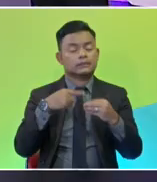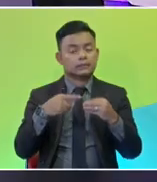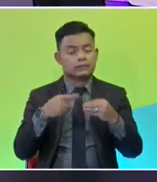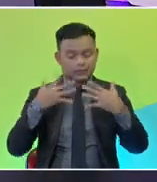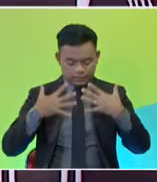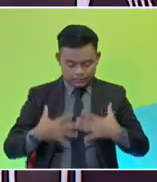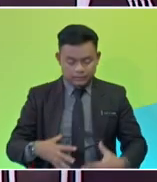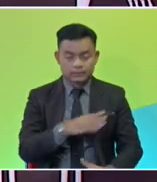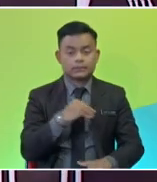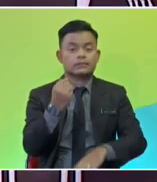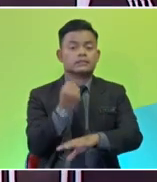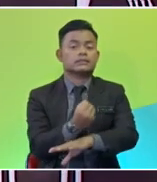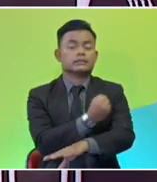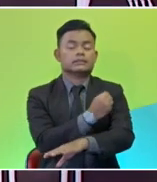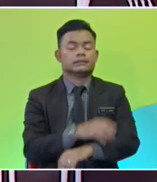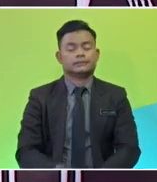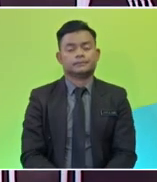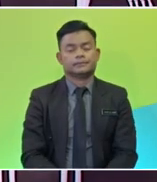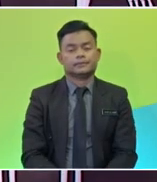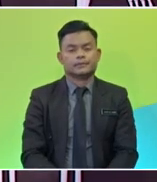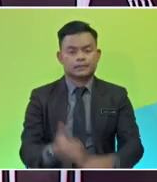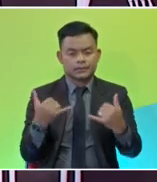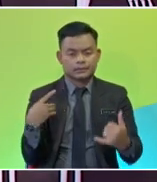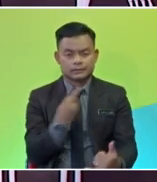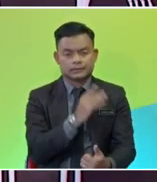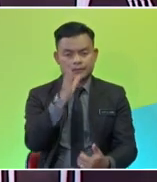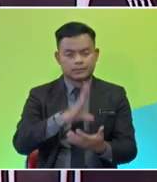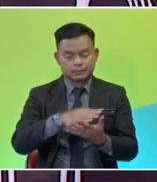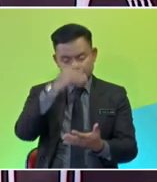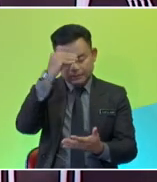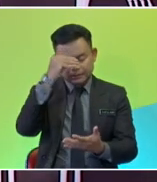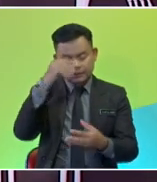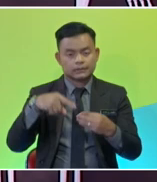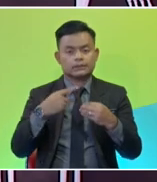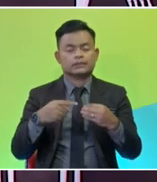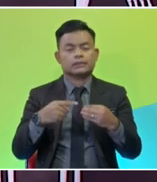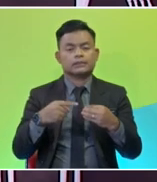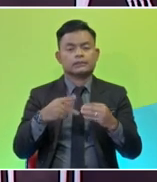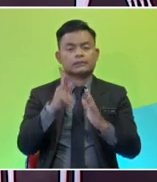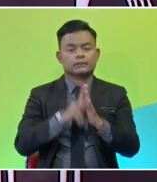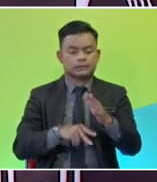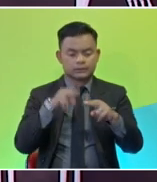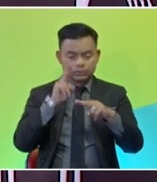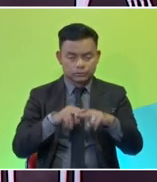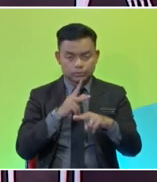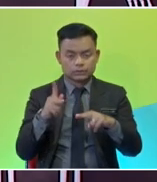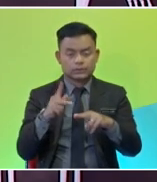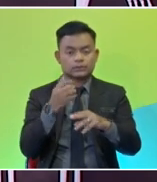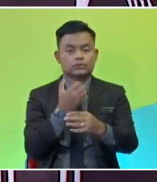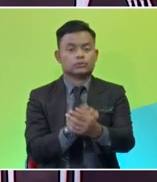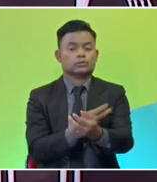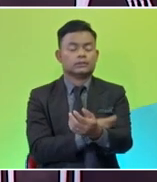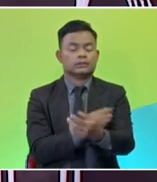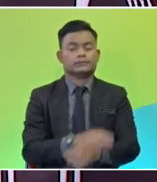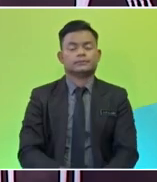kita akan belajar dahulu terbaru tentang kedudukan tulang Oke di bagian atas oke di bagian atas ini seperti dalam gambar aja juga